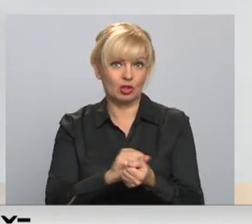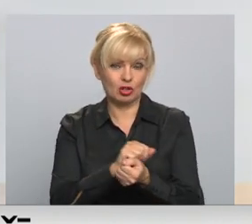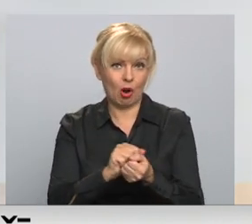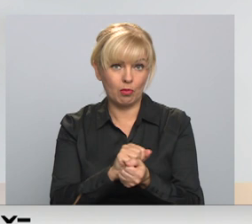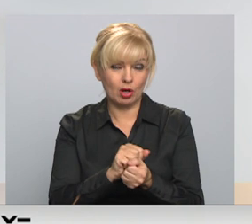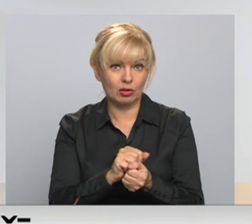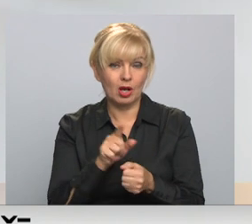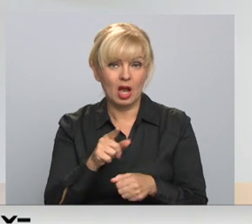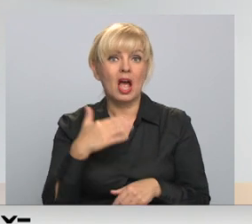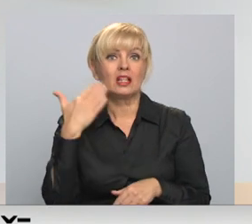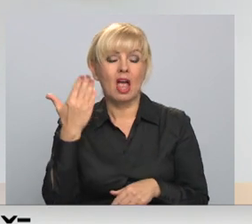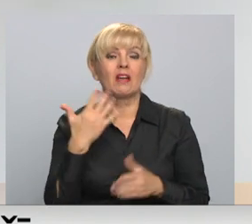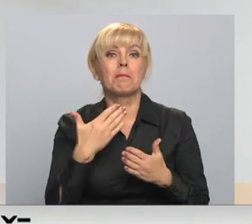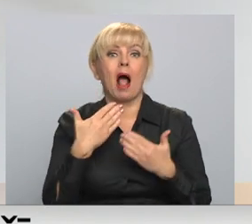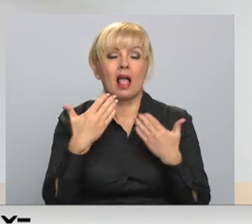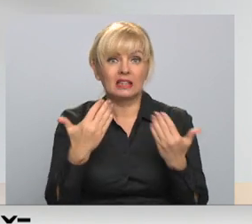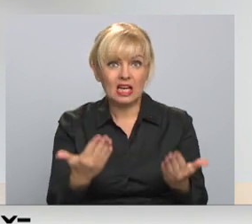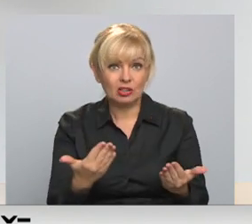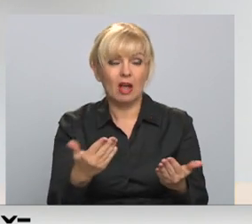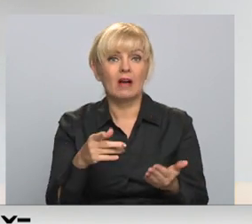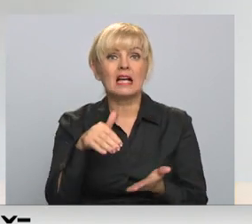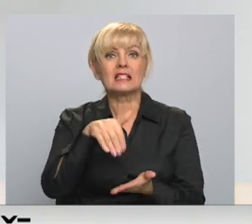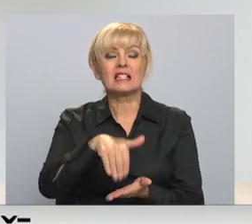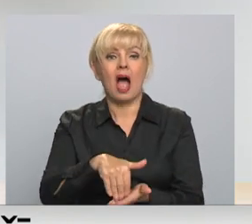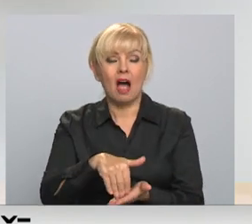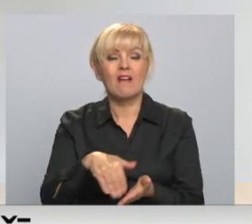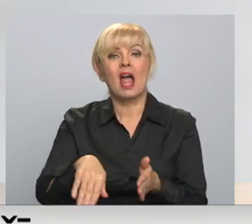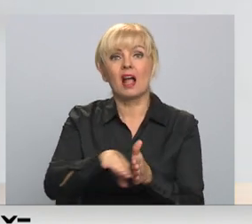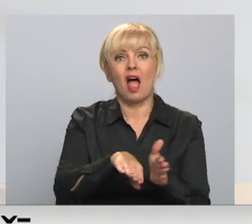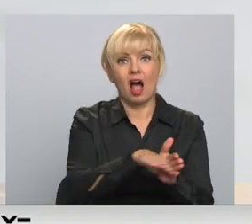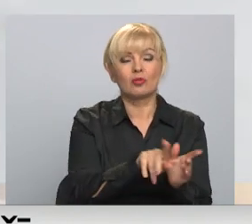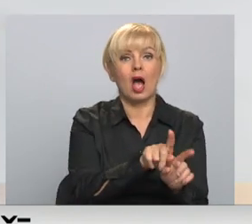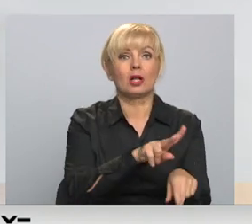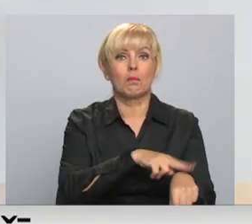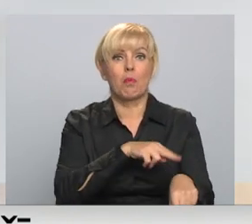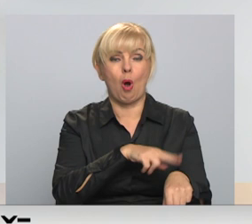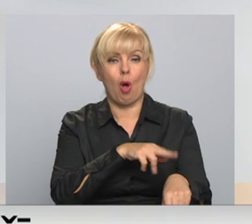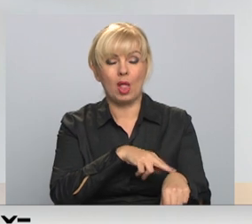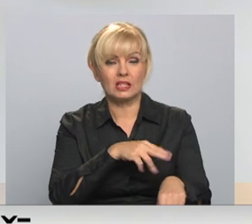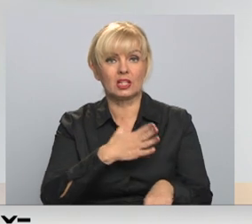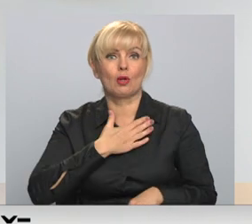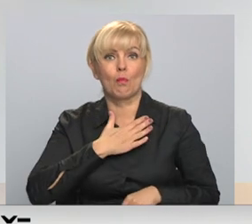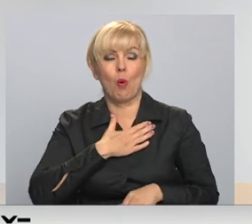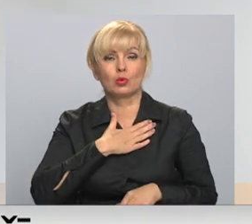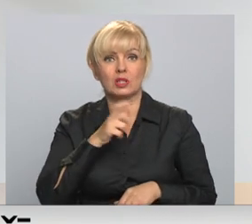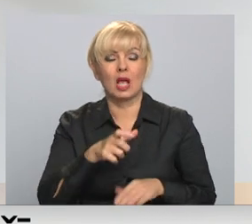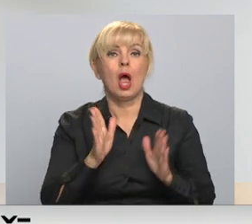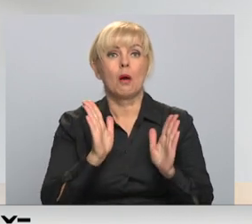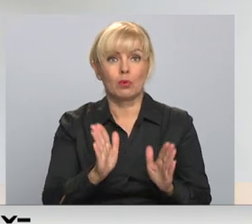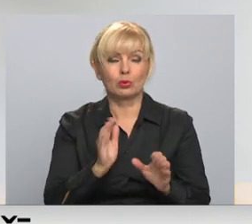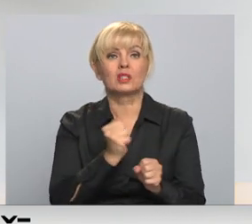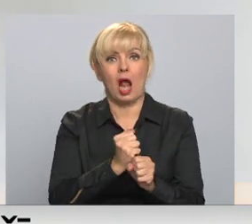kā saka, dieviem, paldies Dievam, stāvēt ir visiem klāt, un arī policisti mūsu, kas atiek,